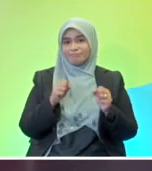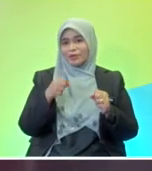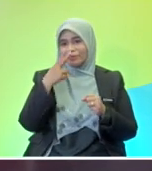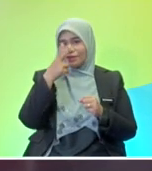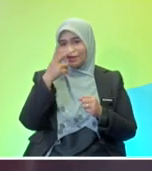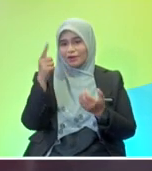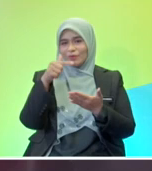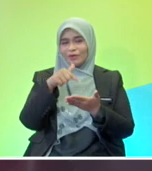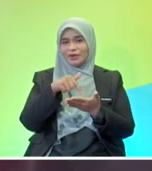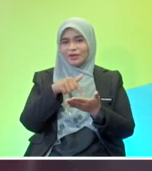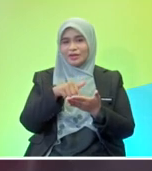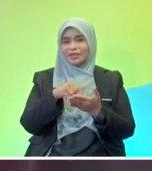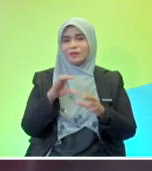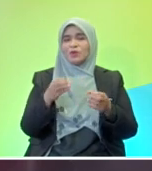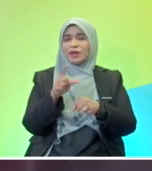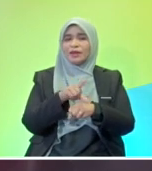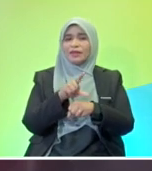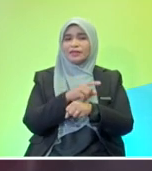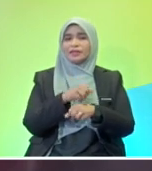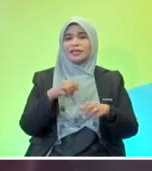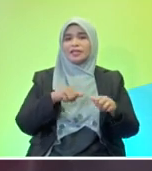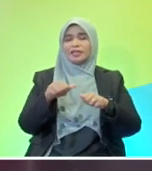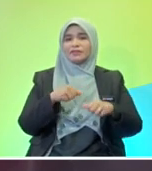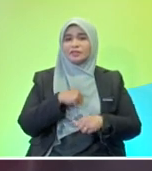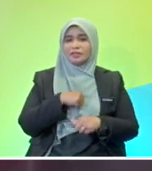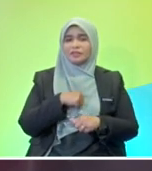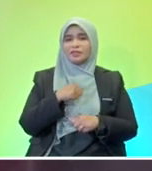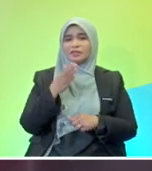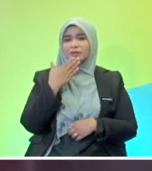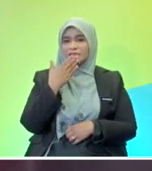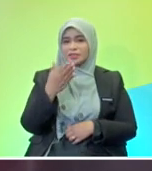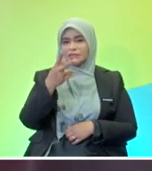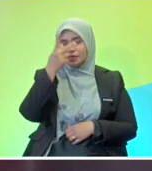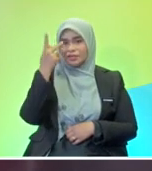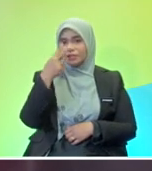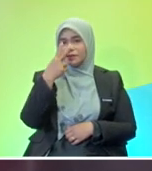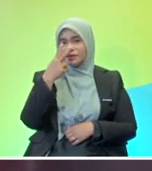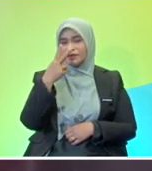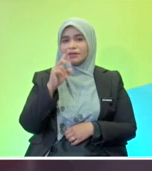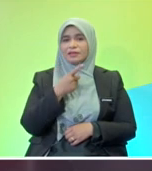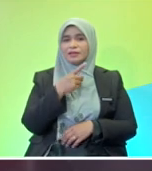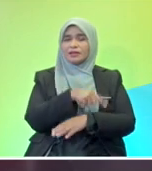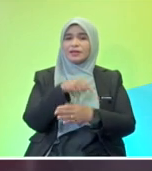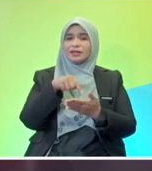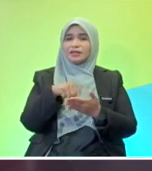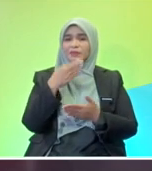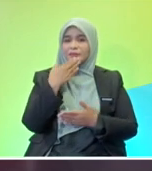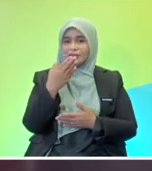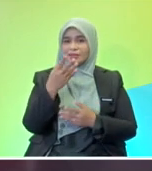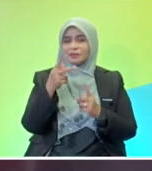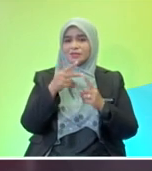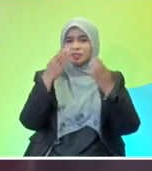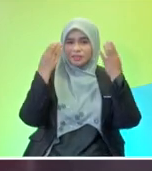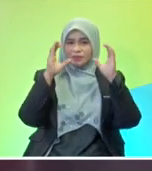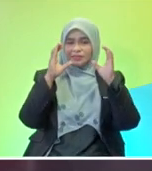buat latihan dan aktiviti sendiri. Baiklah rakan-rakan semua, terima kasih kerana menonton kita pada hari ini. Terima kasih kepada Cikgu Syuhada dan